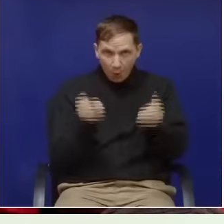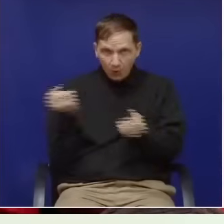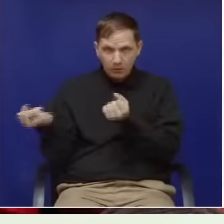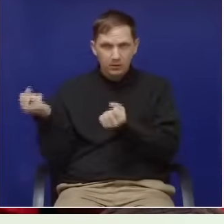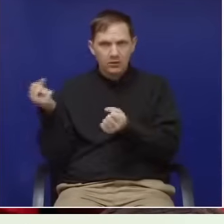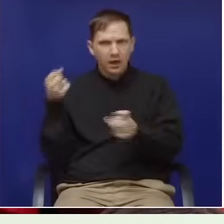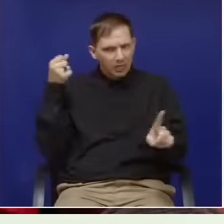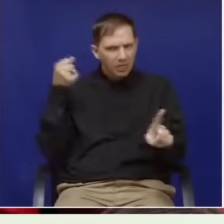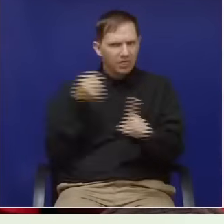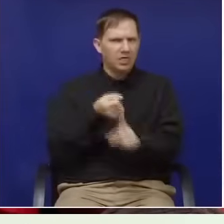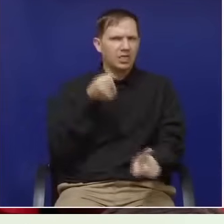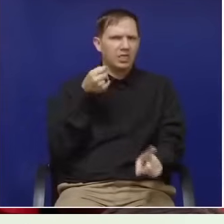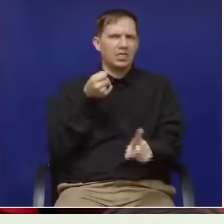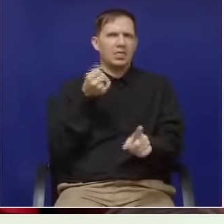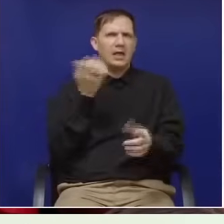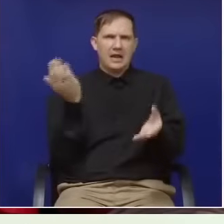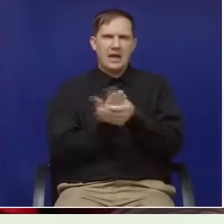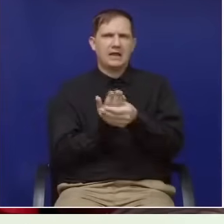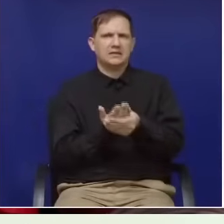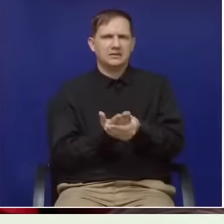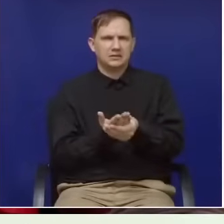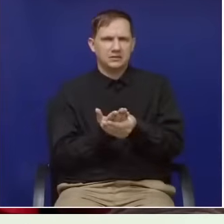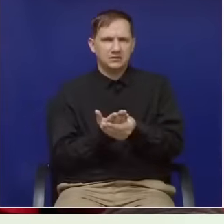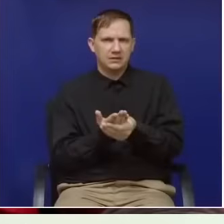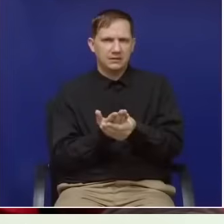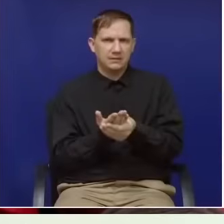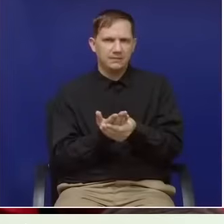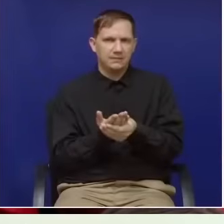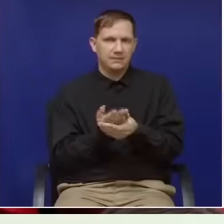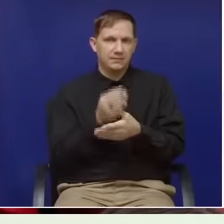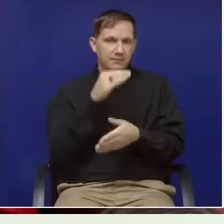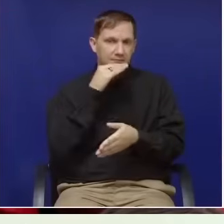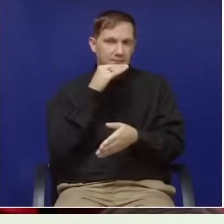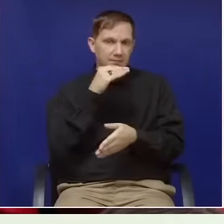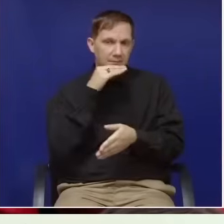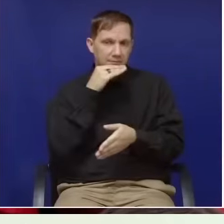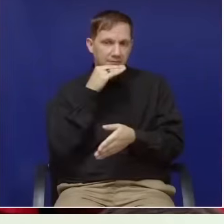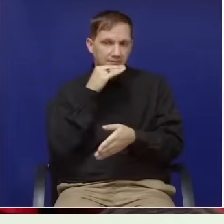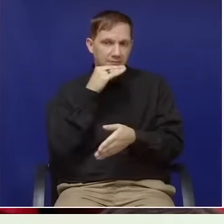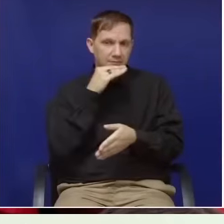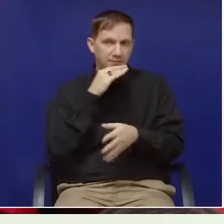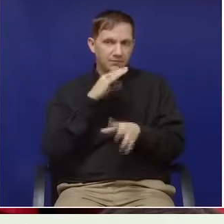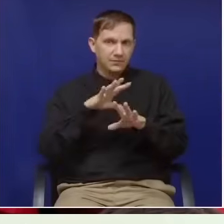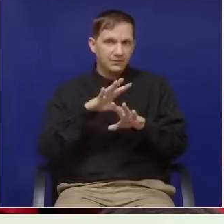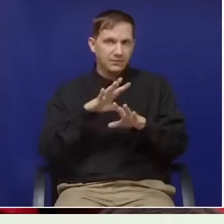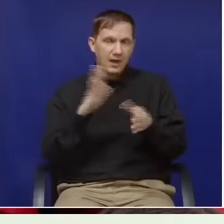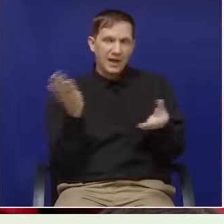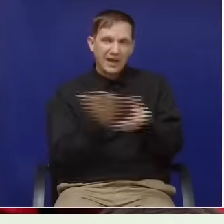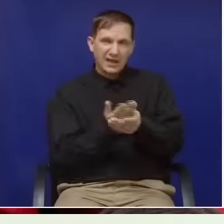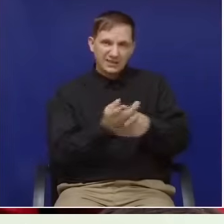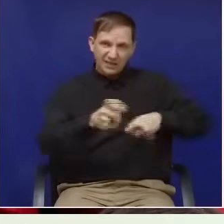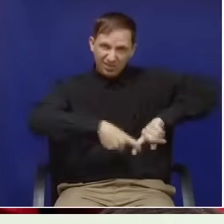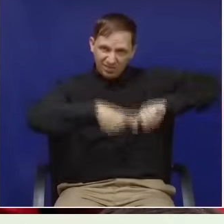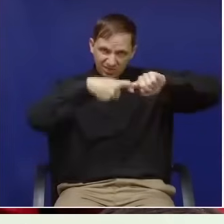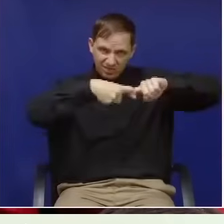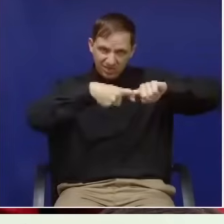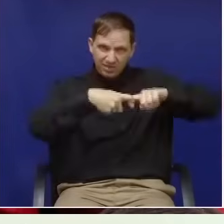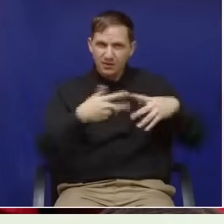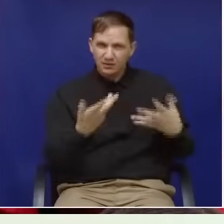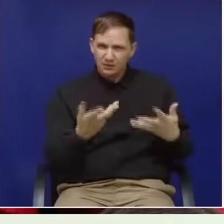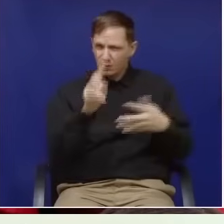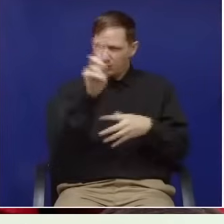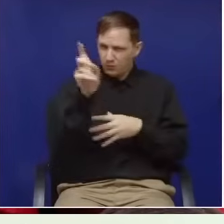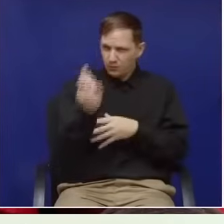ekhokhelela ekumiseni kamatyala oku okukhanyelayo. Umbuzo uthi, ingaba ungayicacisa